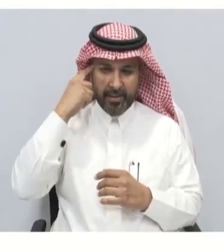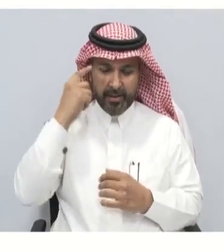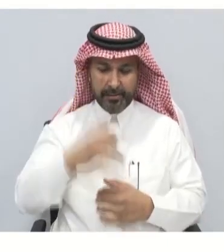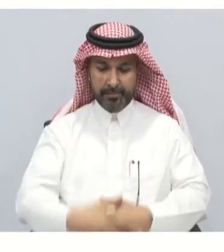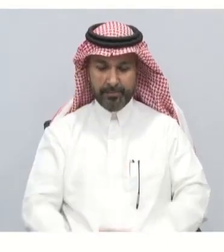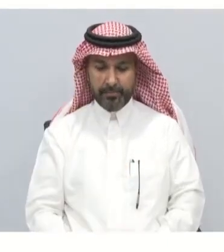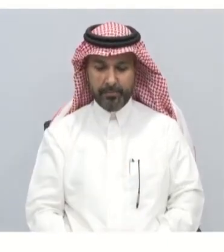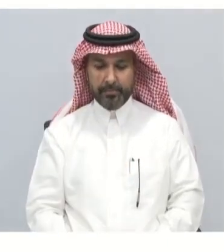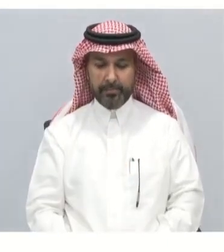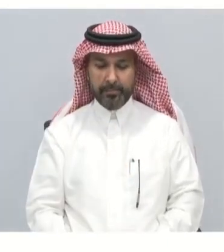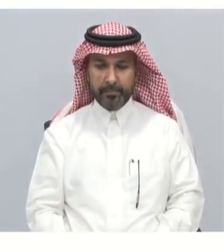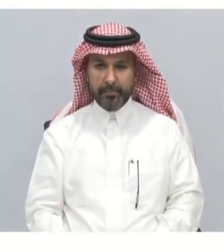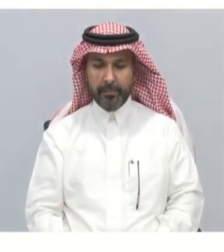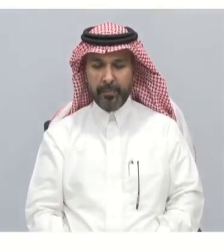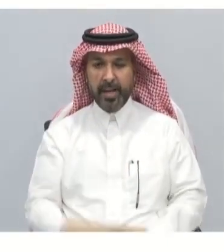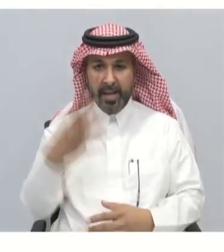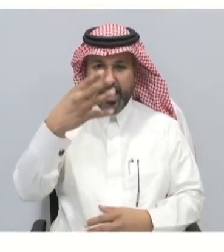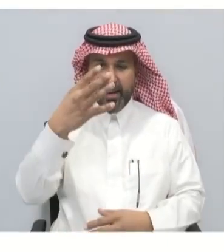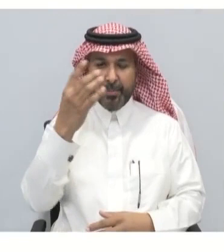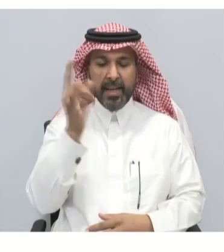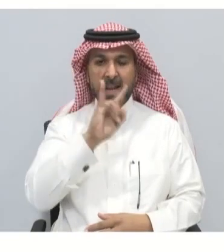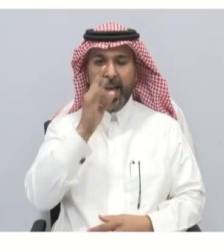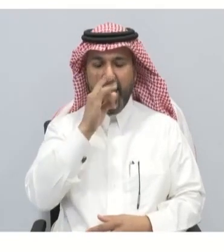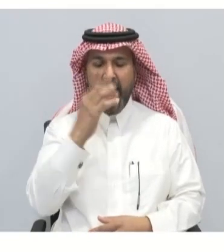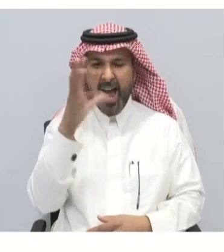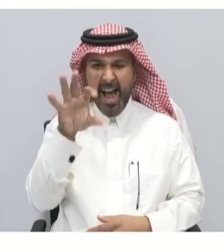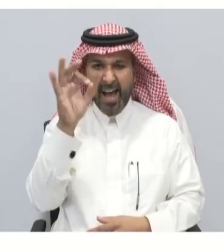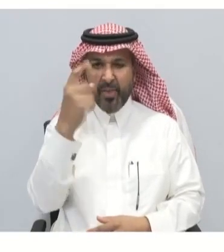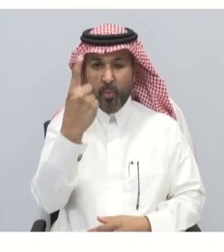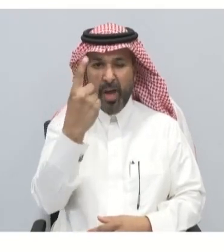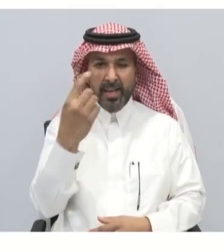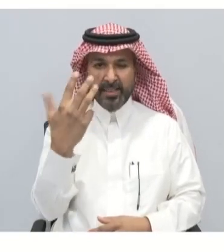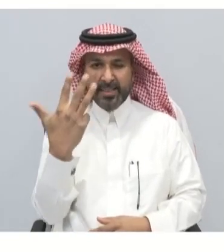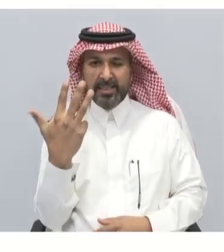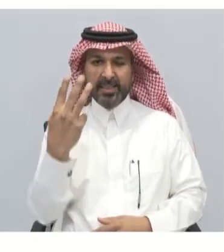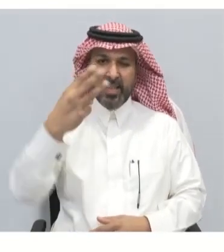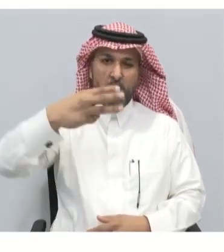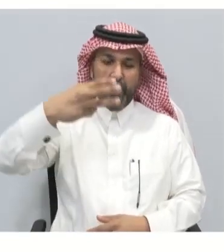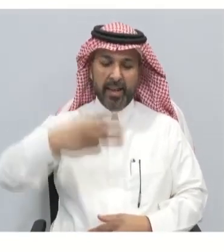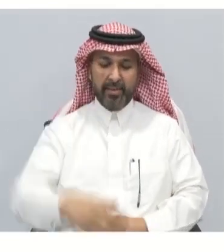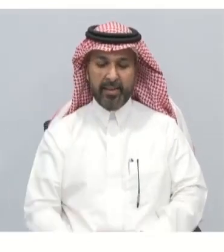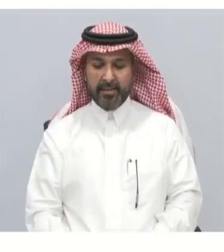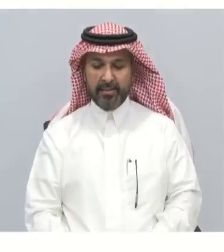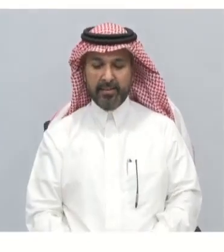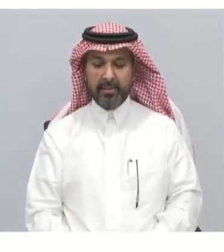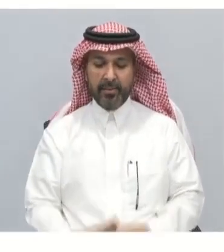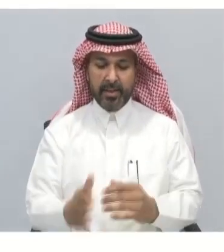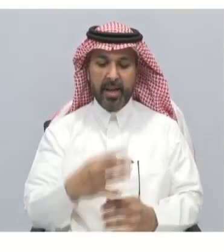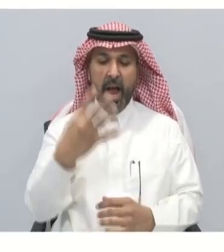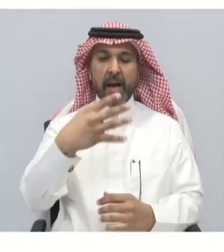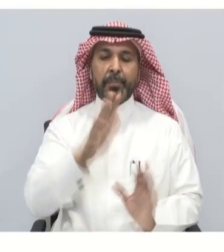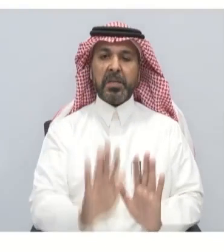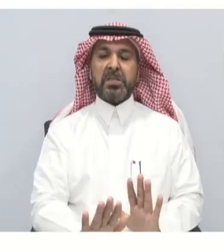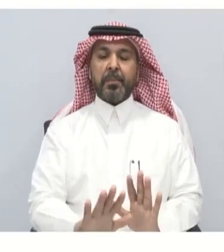راح انقص من عدد الاوراق اللي افترضته ال 40 راح انقص منها واحد يعني راح تصير 39 وال